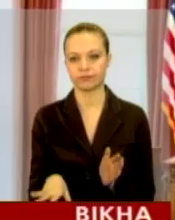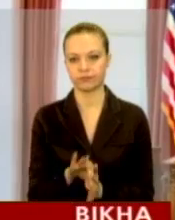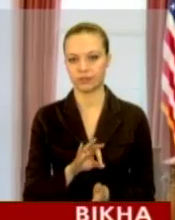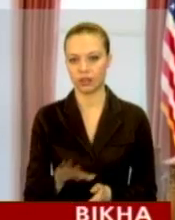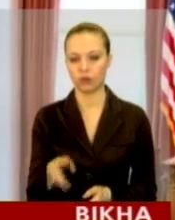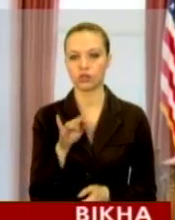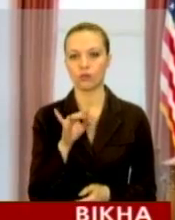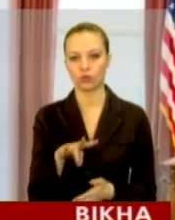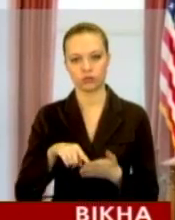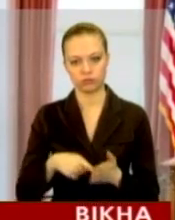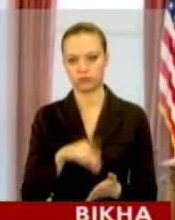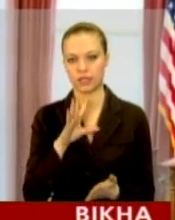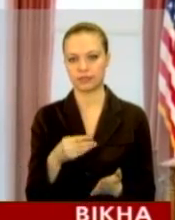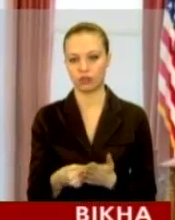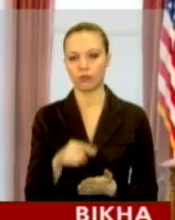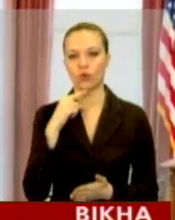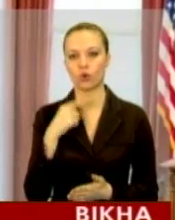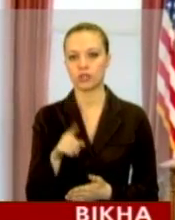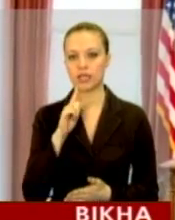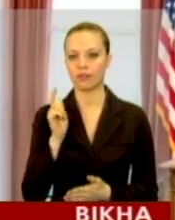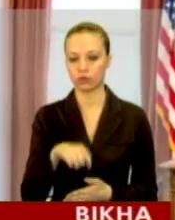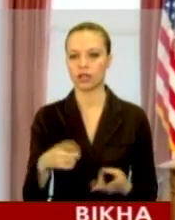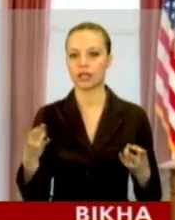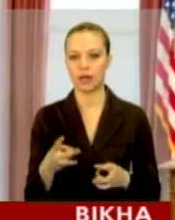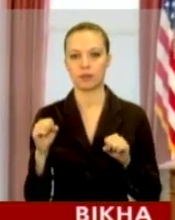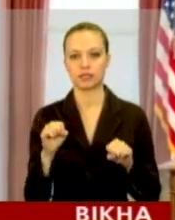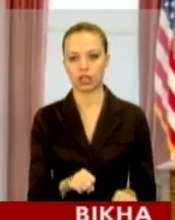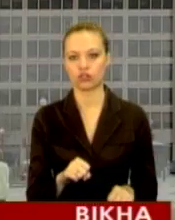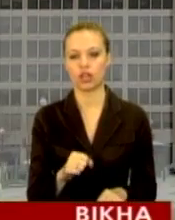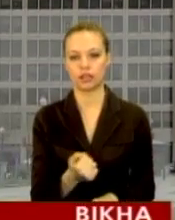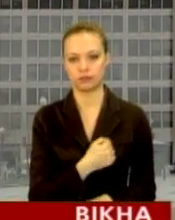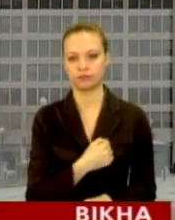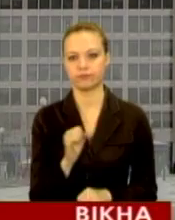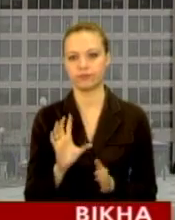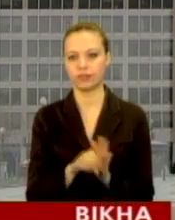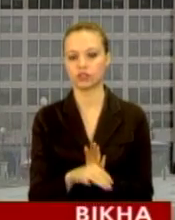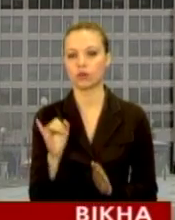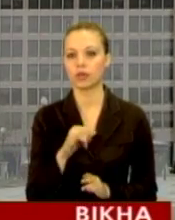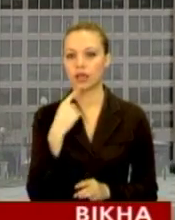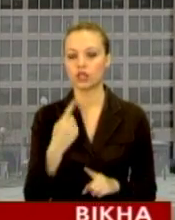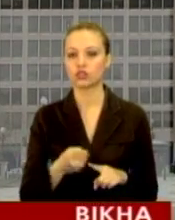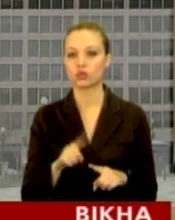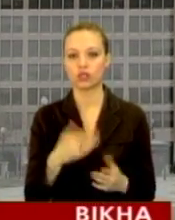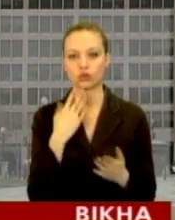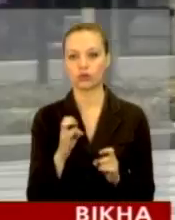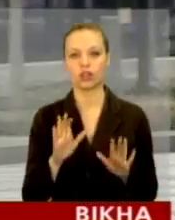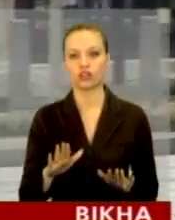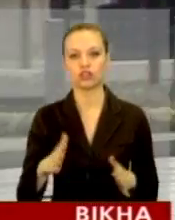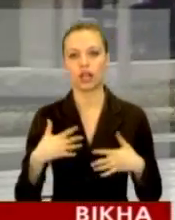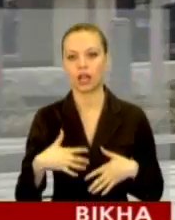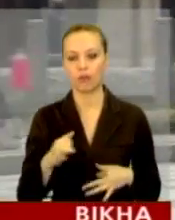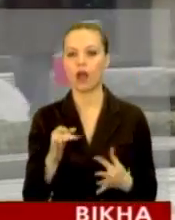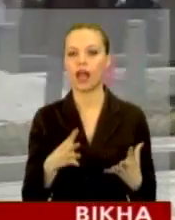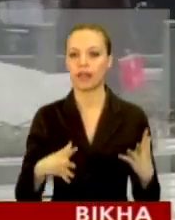вдалося. Путін стояв на своєму. Росіян в Україні треба захищати військом. І зазначив, це стосується не лише Криму, але